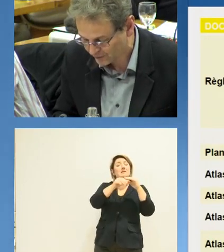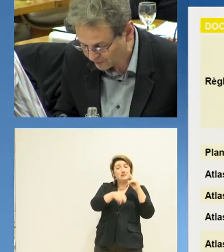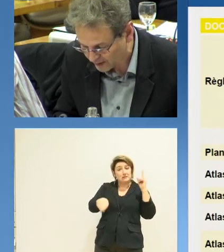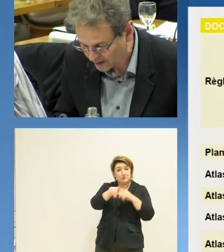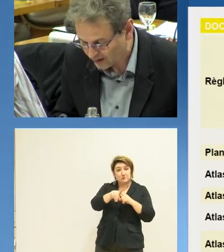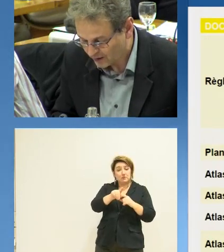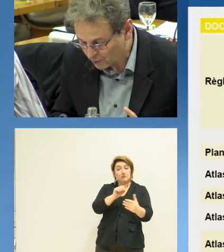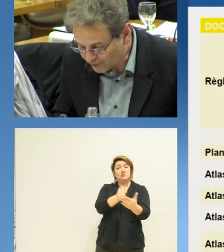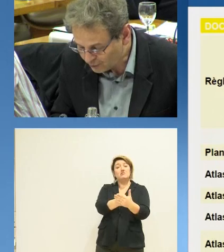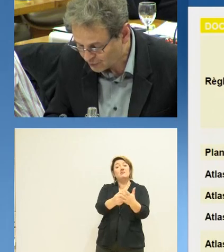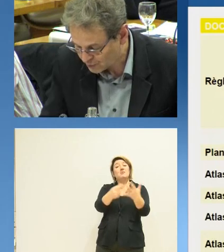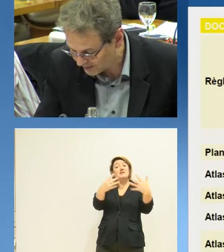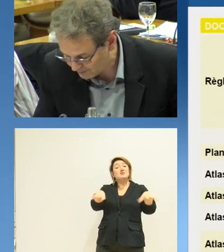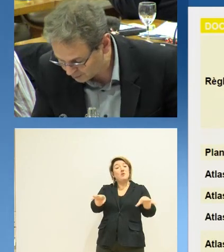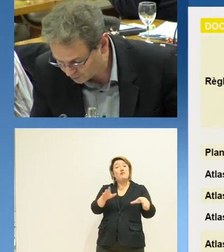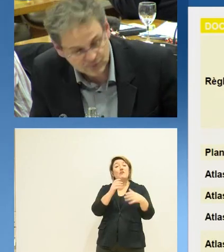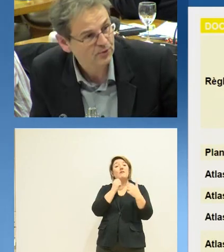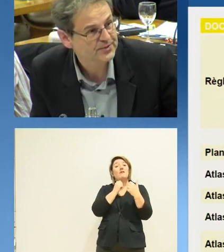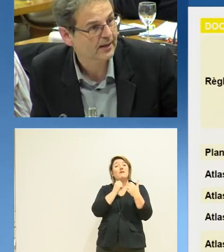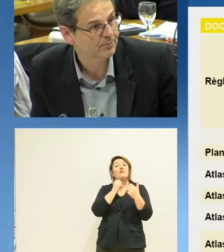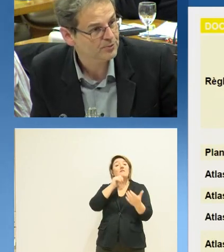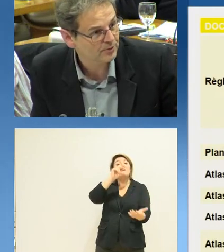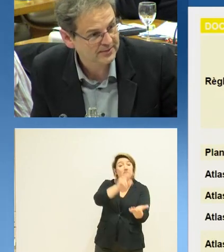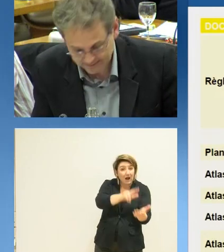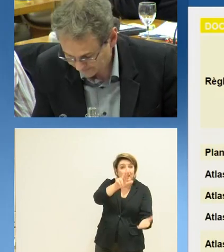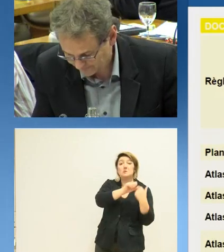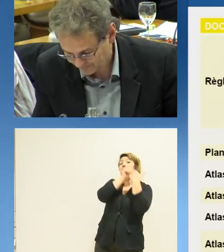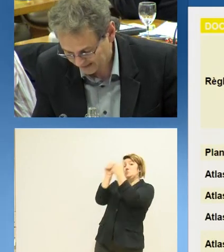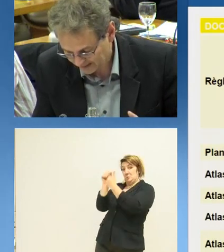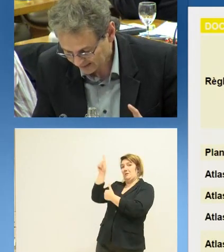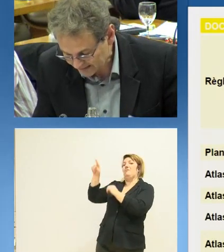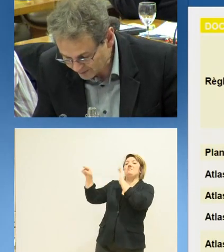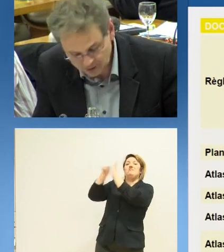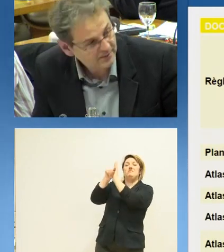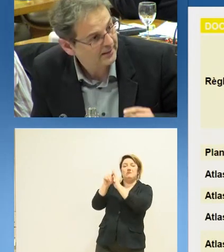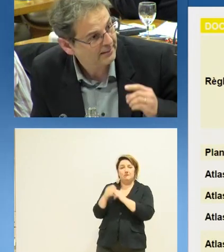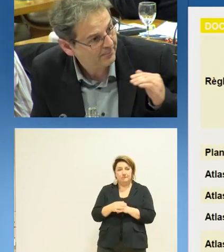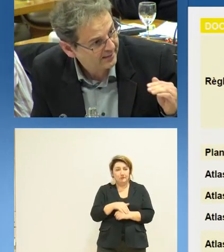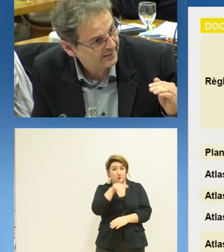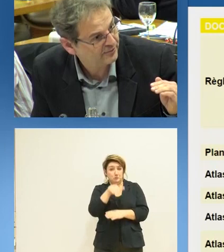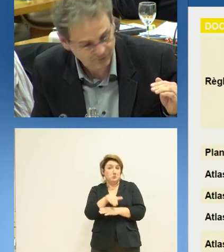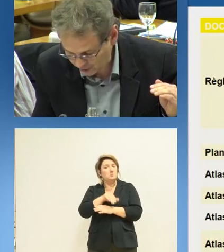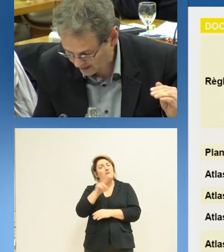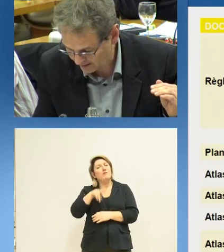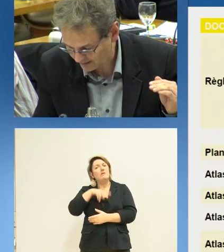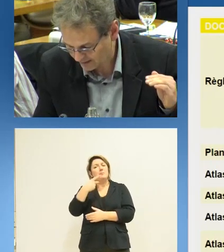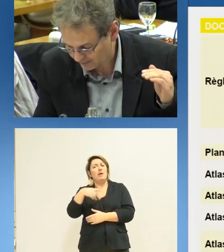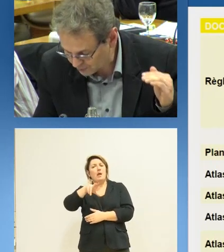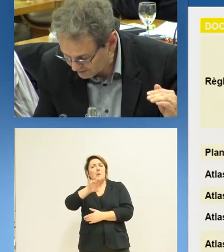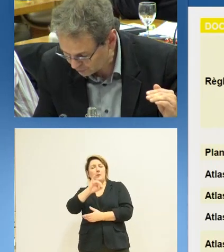2019 le vote de ce soir est porteur de sens à plusieurs titres d'abord un pas à franchir